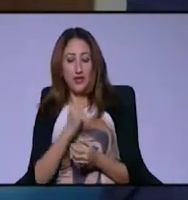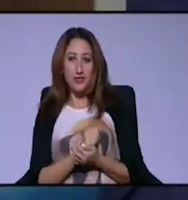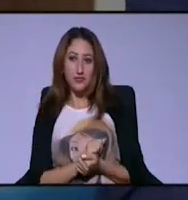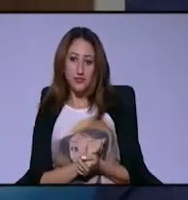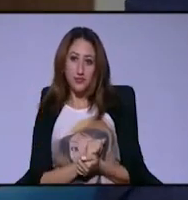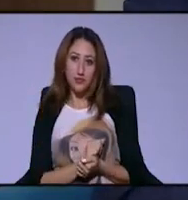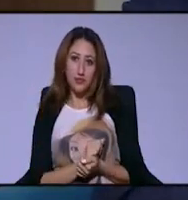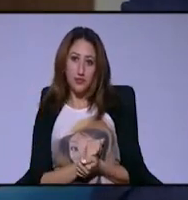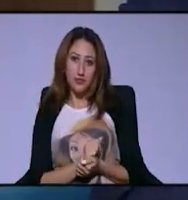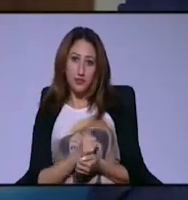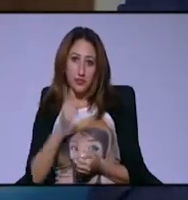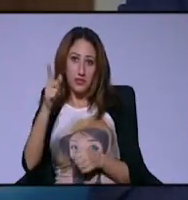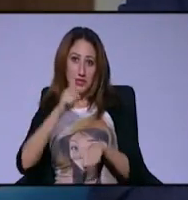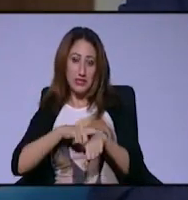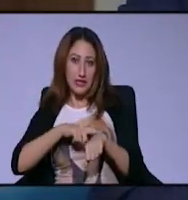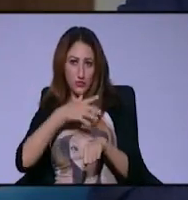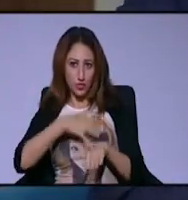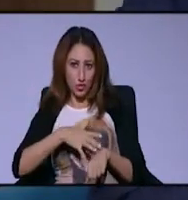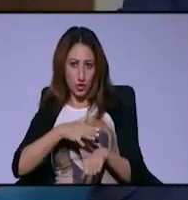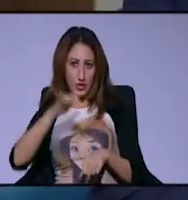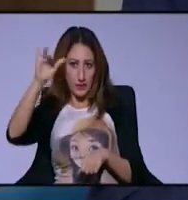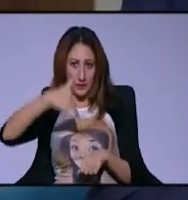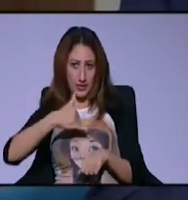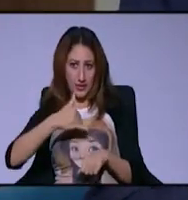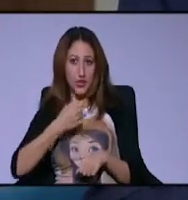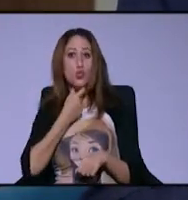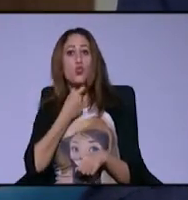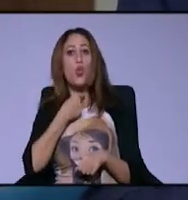إنه مثلا معاده الساعة في الاستوديو عشان